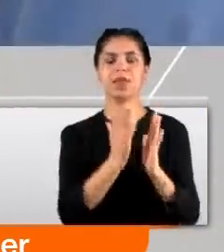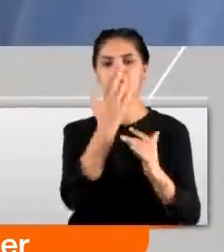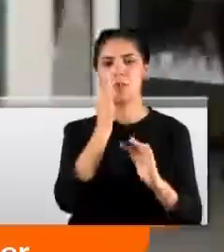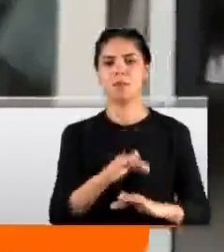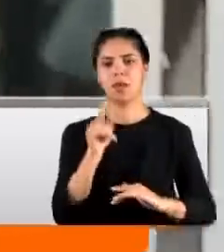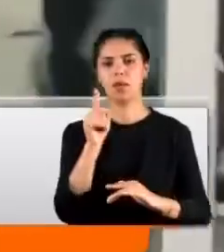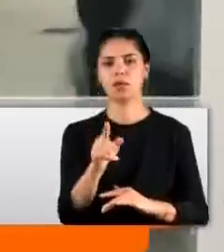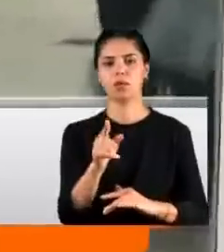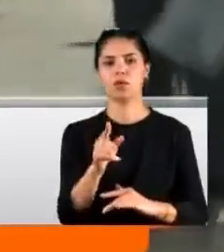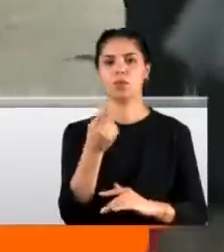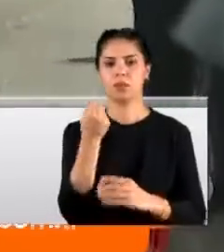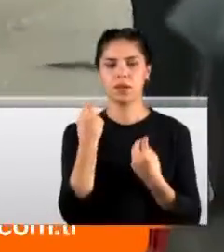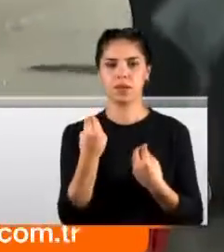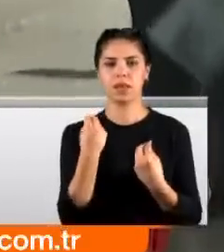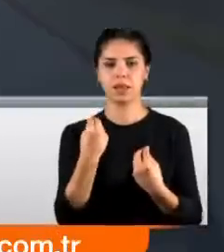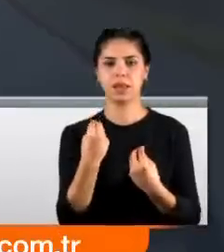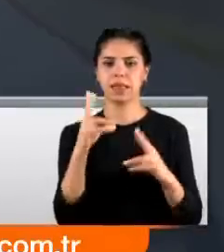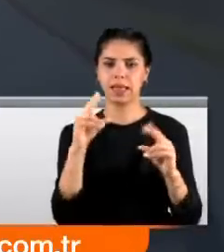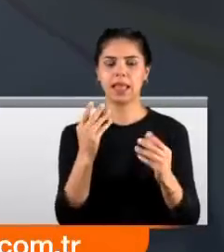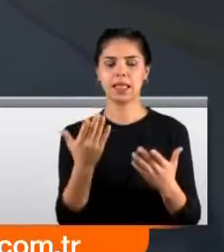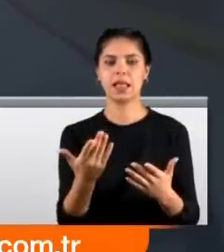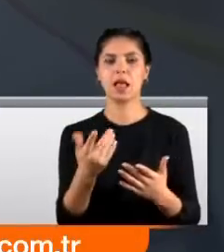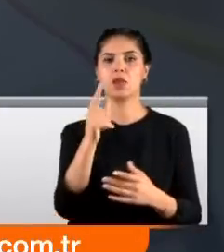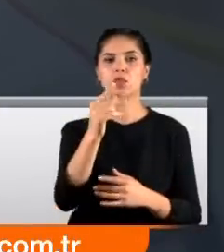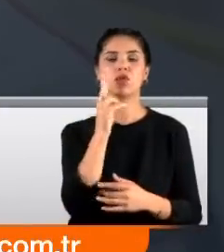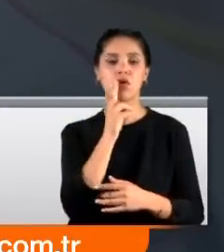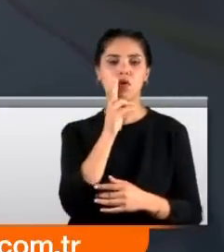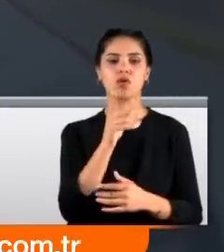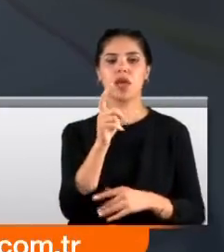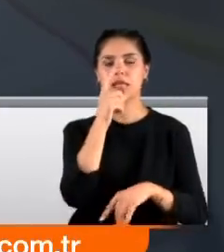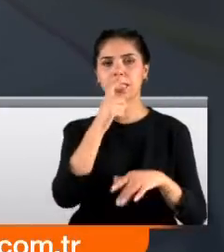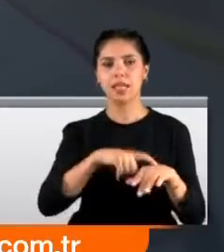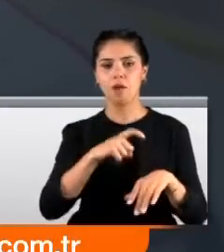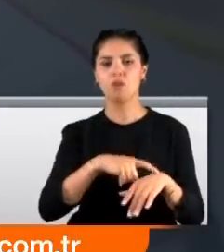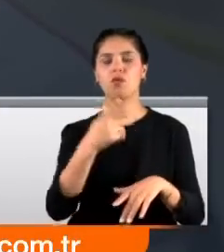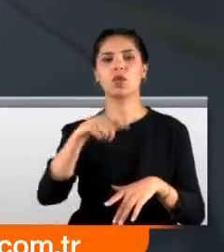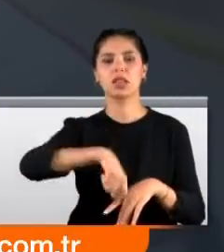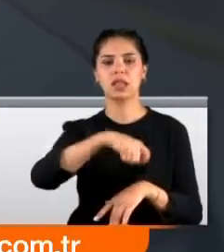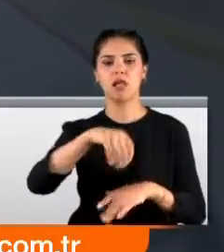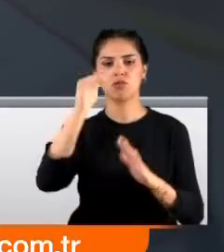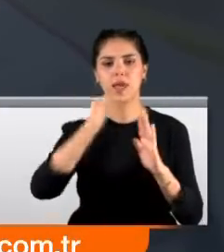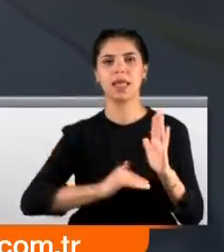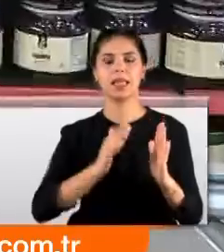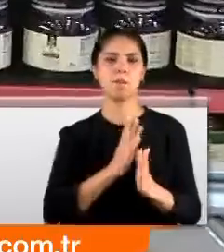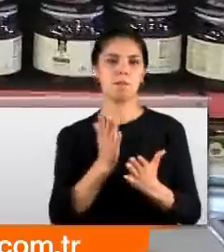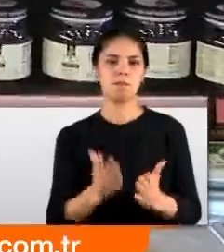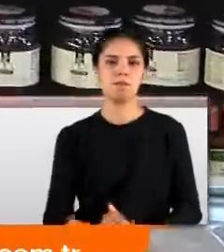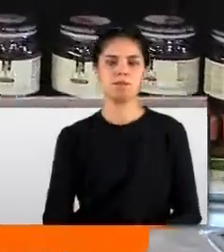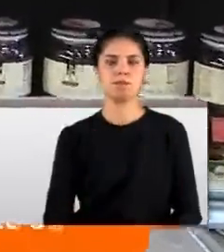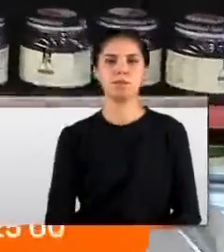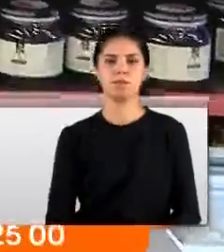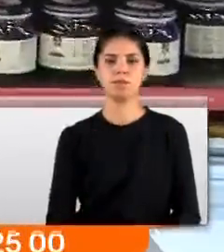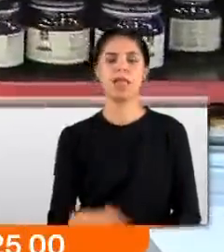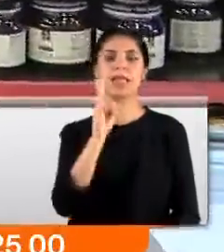burada kalmasın. Fiyatlar gayet iyi, yeterli. Küp şeker, tavuk kanat ve salça da indirime giren ürünler arasında. Temel gıda